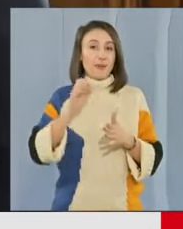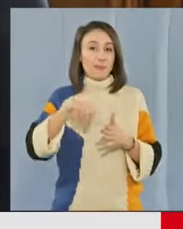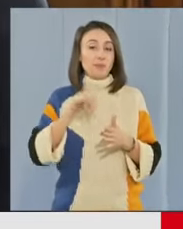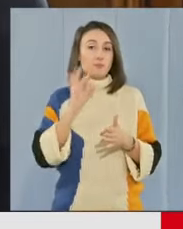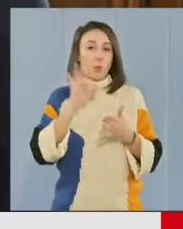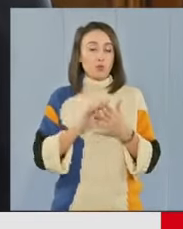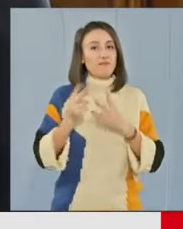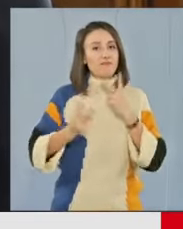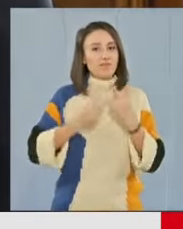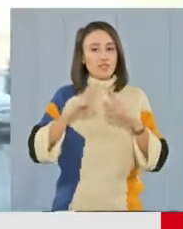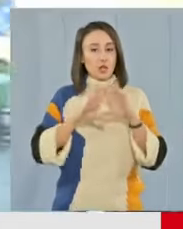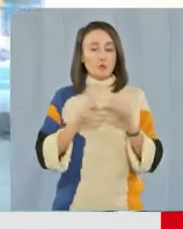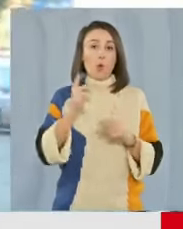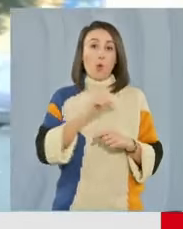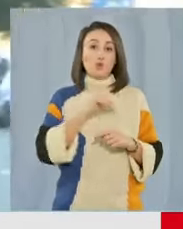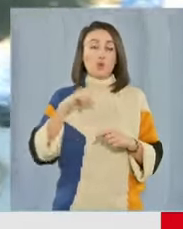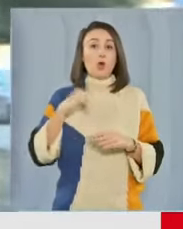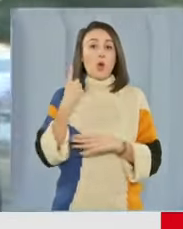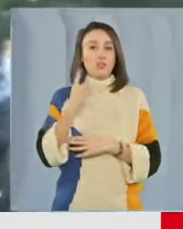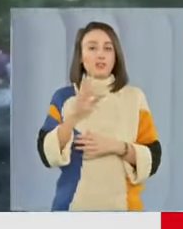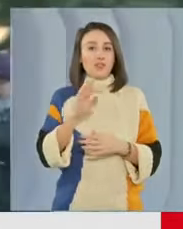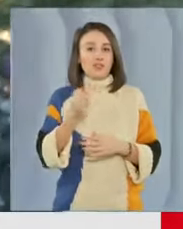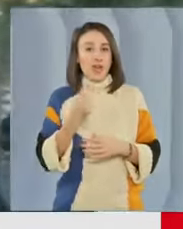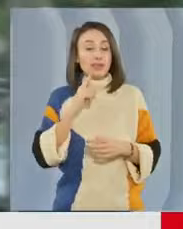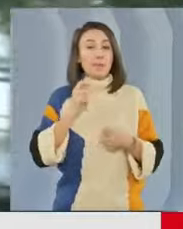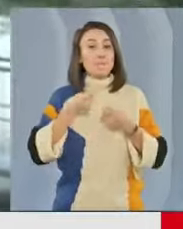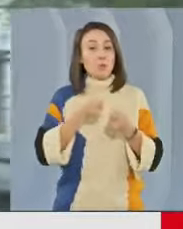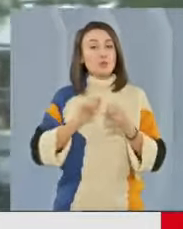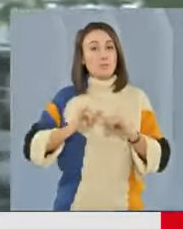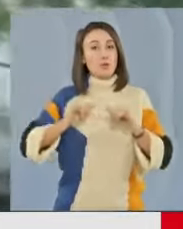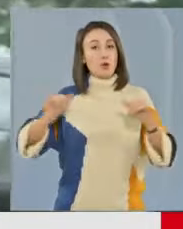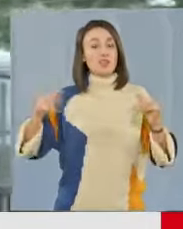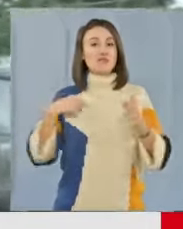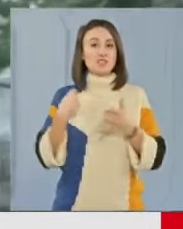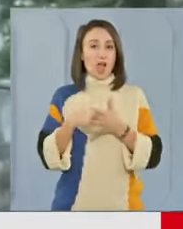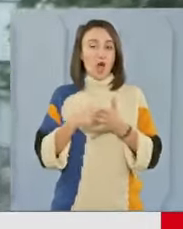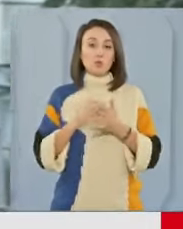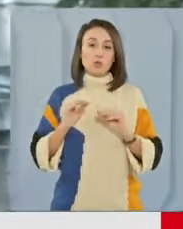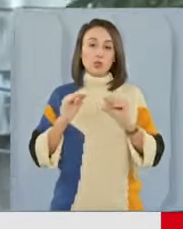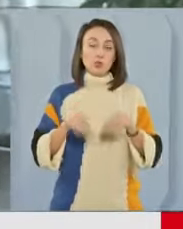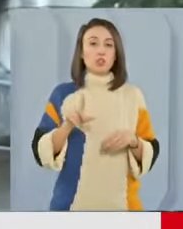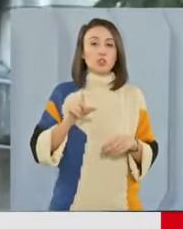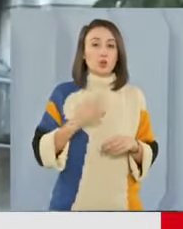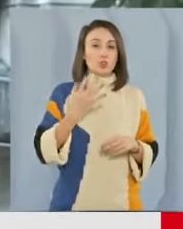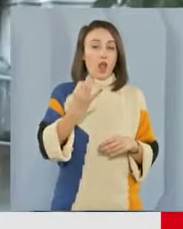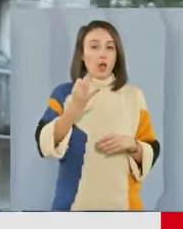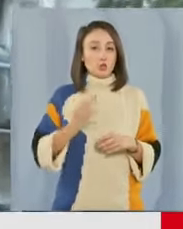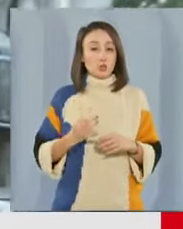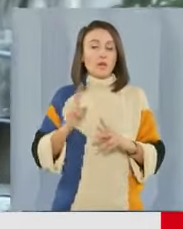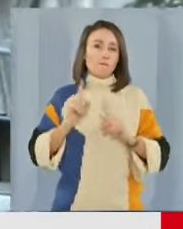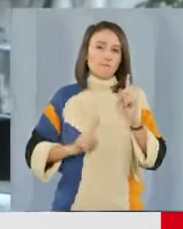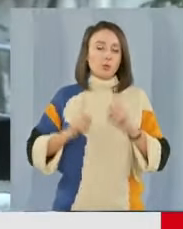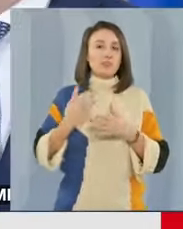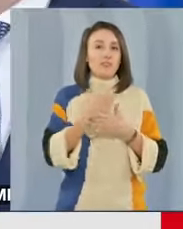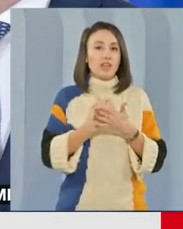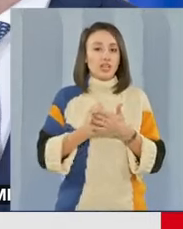propune în vizita în România o singură cotă TVA și impozit progresiv pe salariu, care să ajungă la 25% în funcție